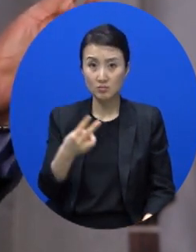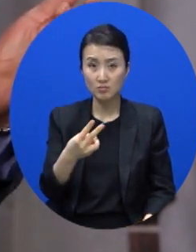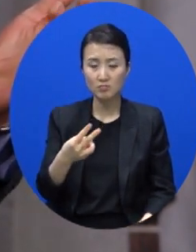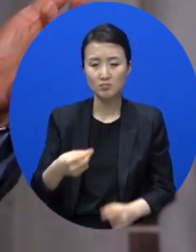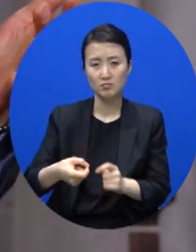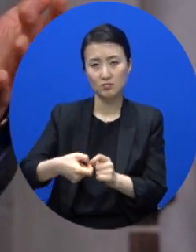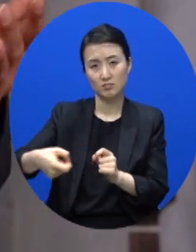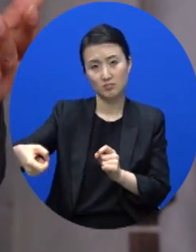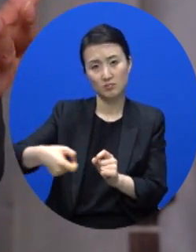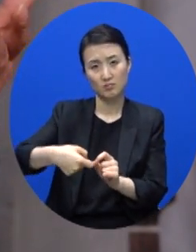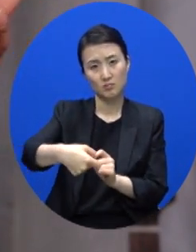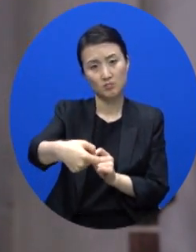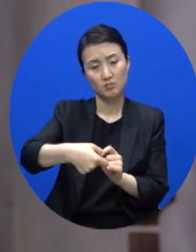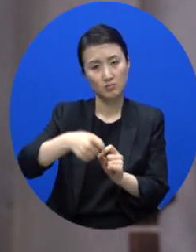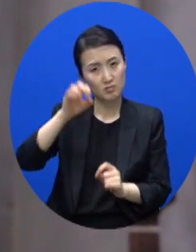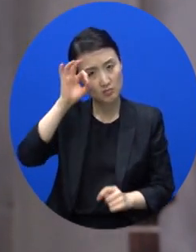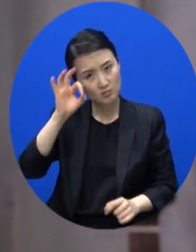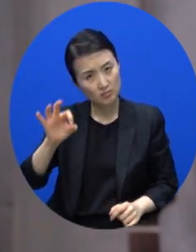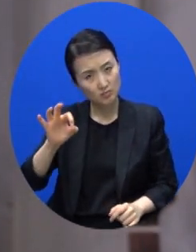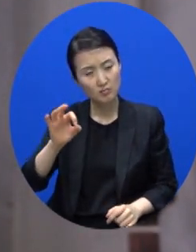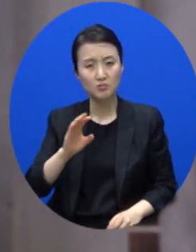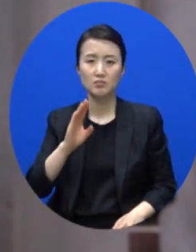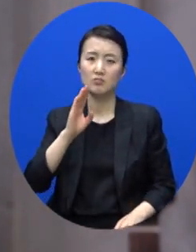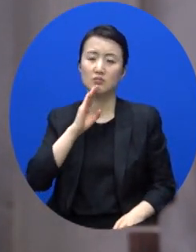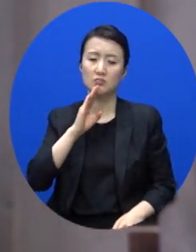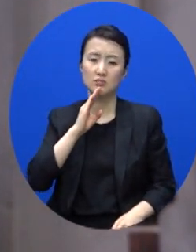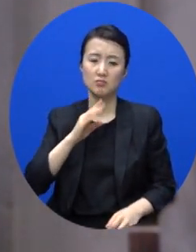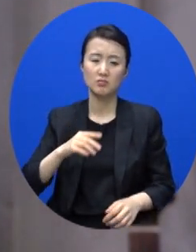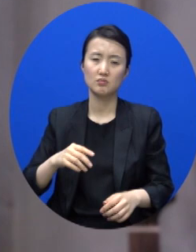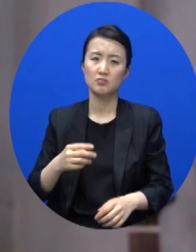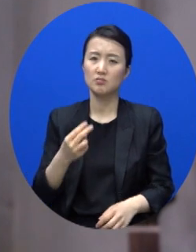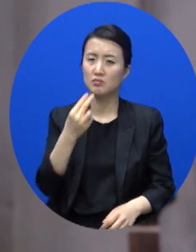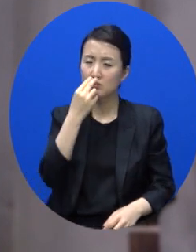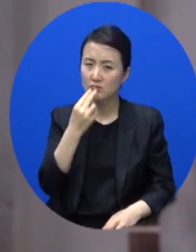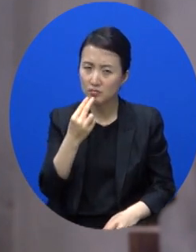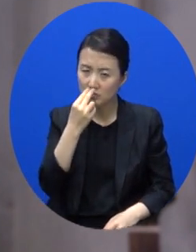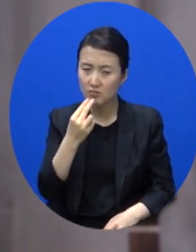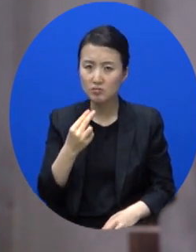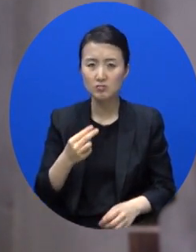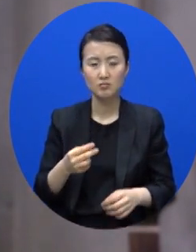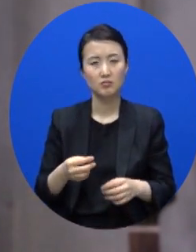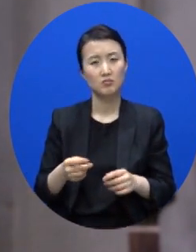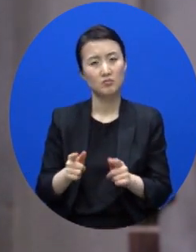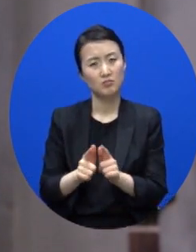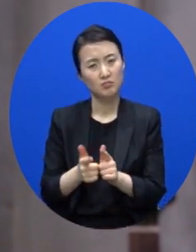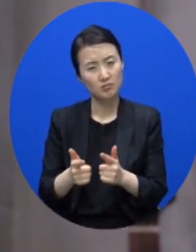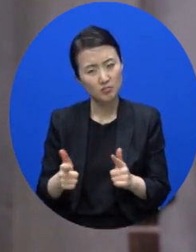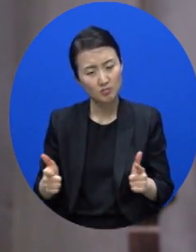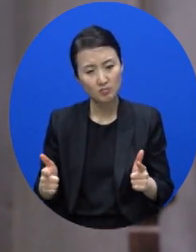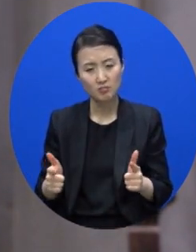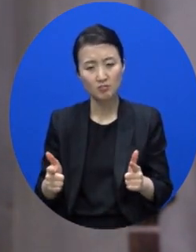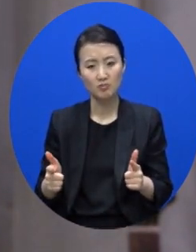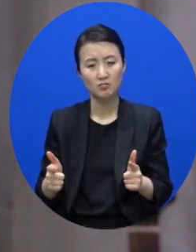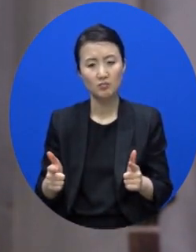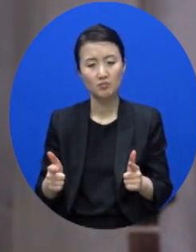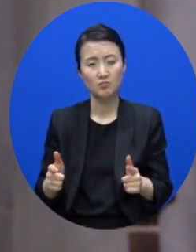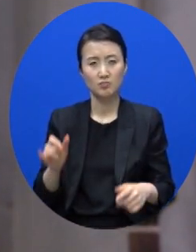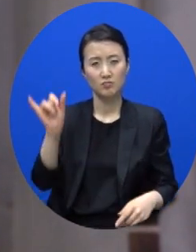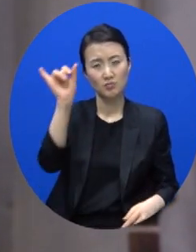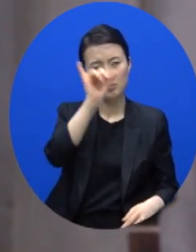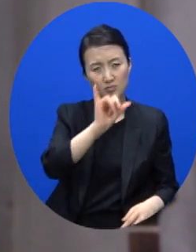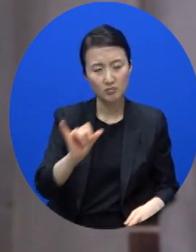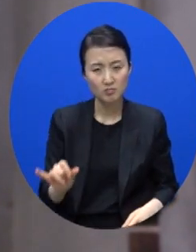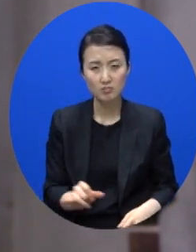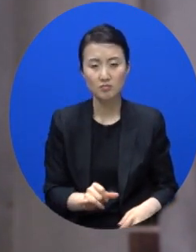거리도 물론 모든 것이 공기도 또 거기에는